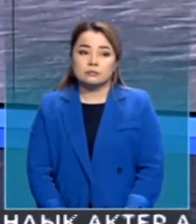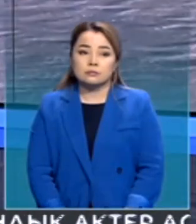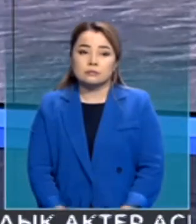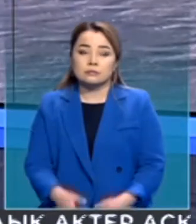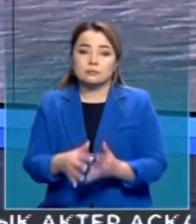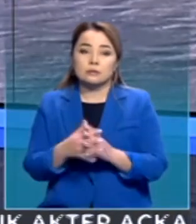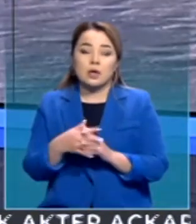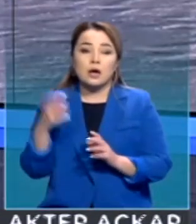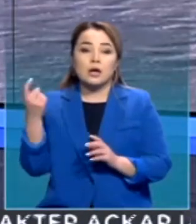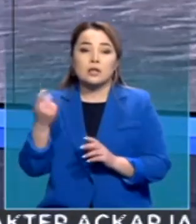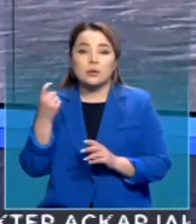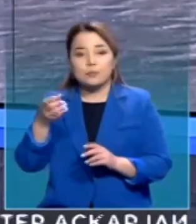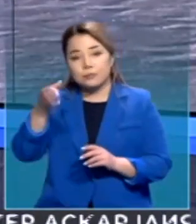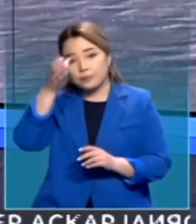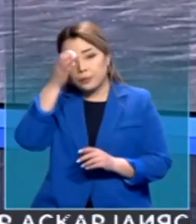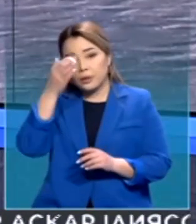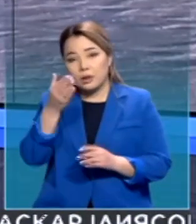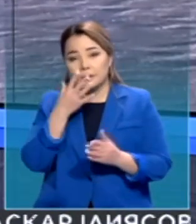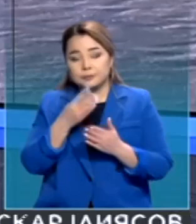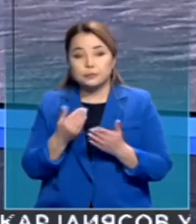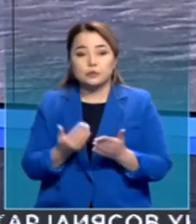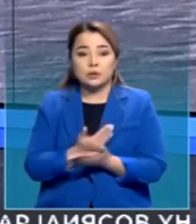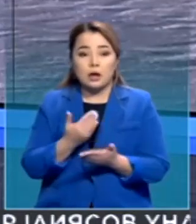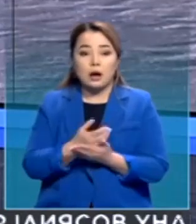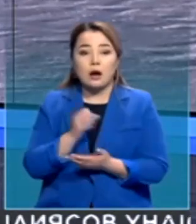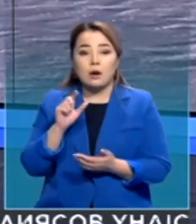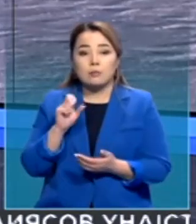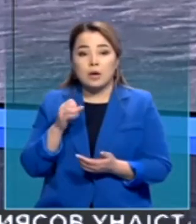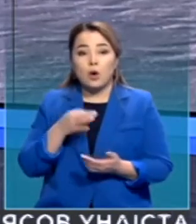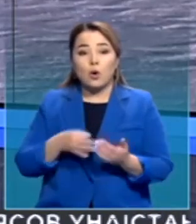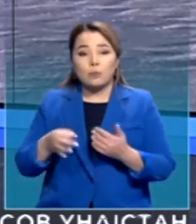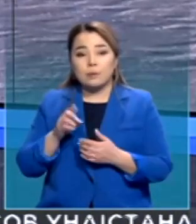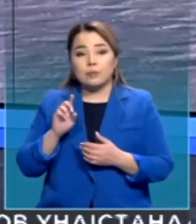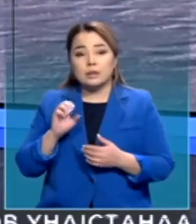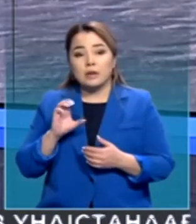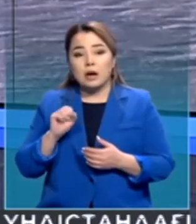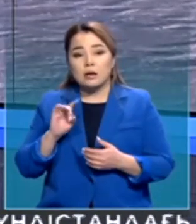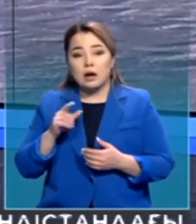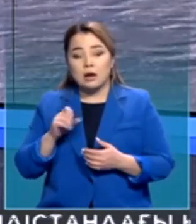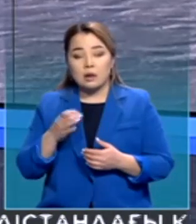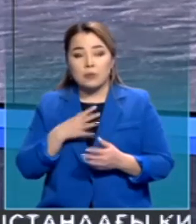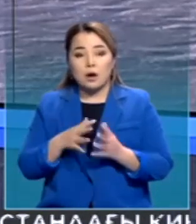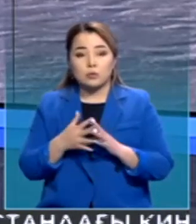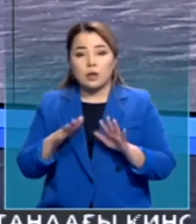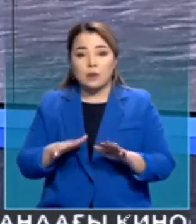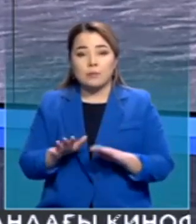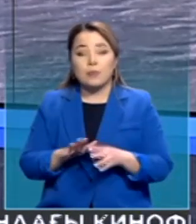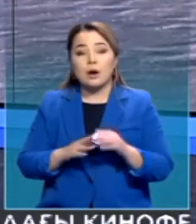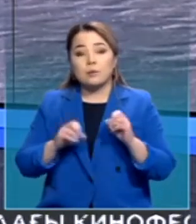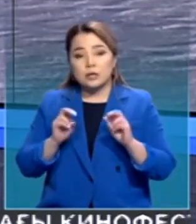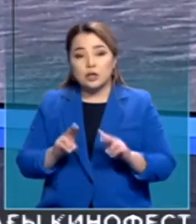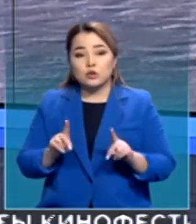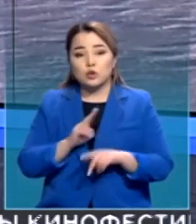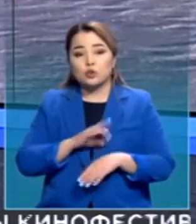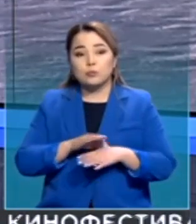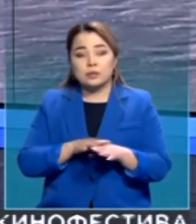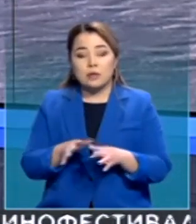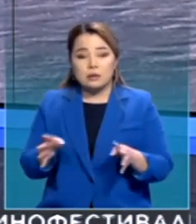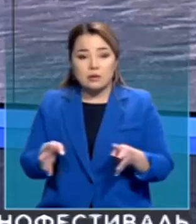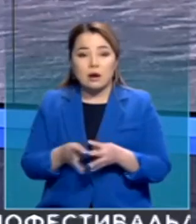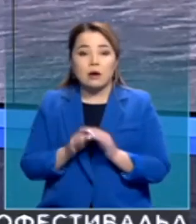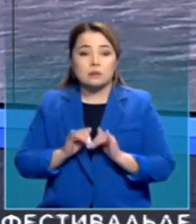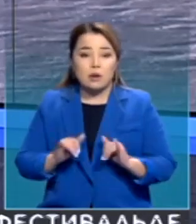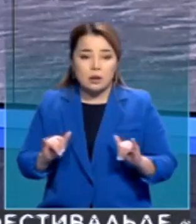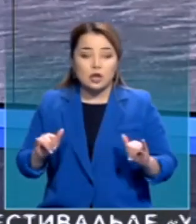Ауыл шаруашылығы ғылымында тың жаңалық Абай облысының Бесқарағай ауданында мамандар ұзақ жылғы селекциялық жұмыстардың